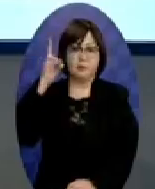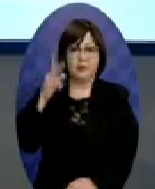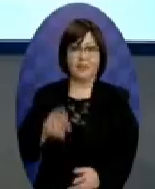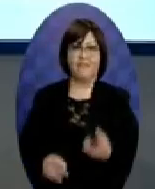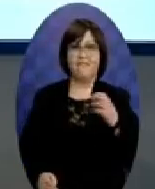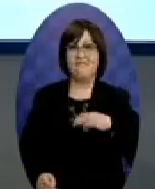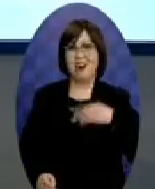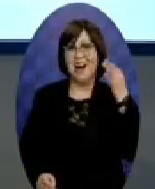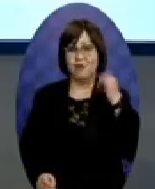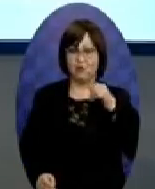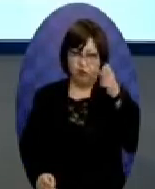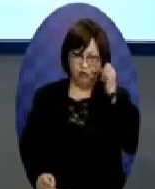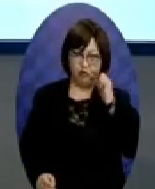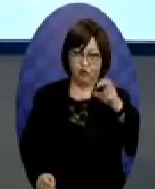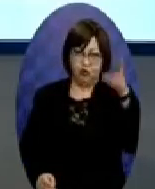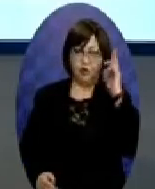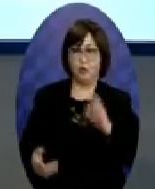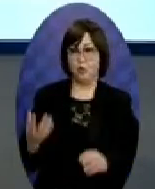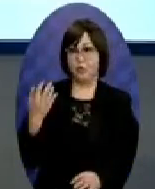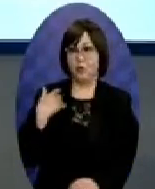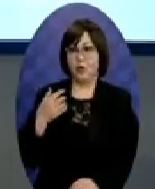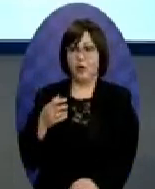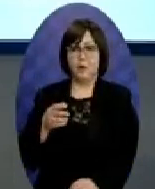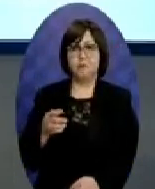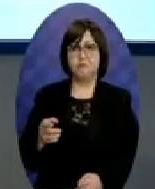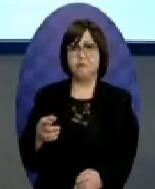Эммануэль Макронаар Аахен хотод хоёр талд